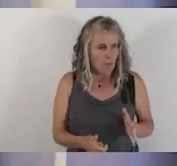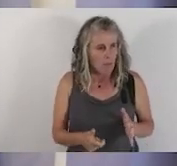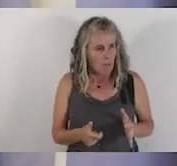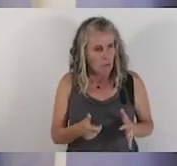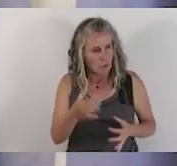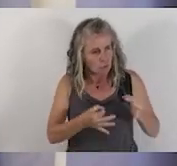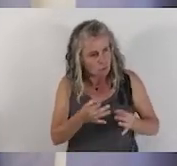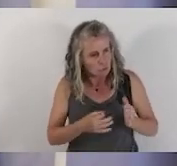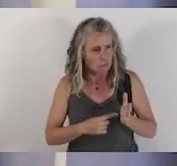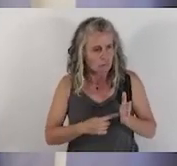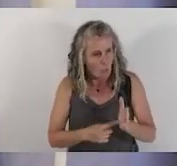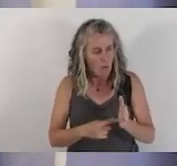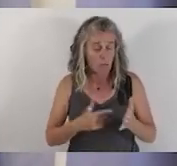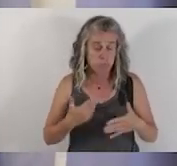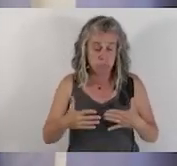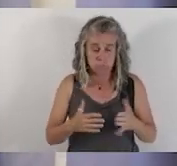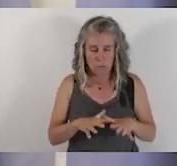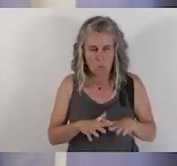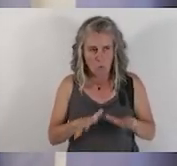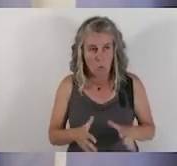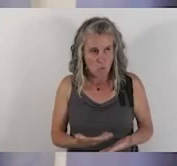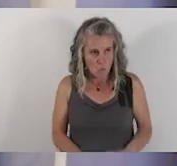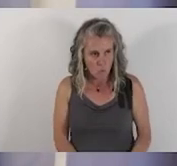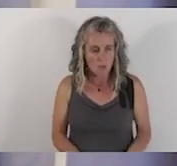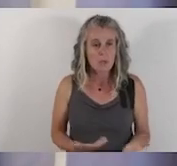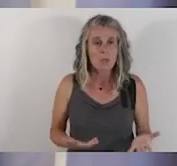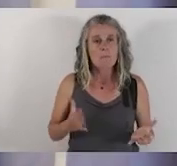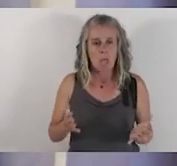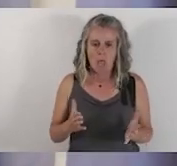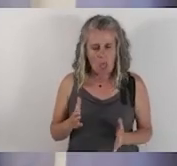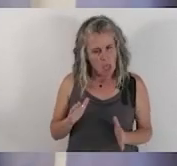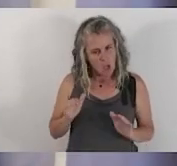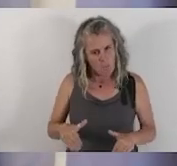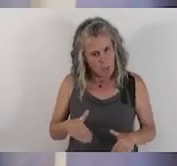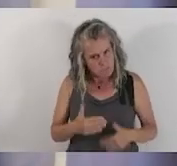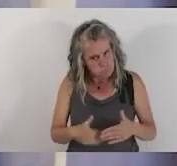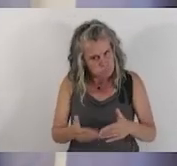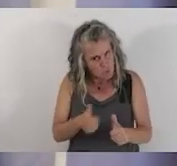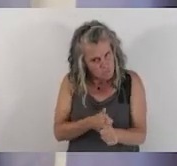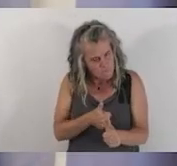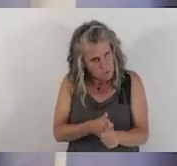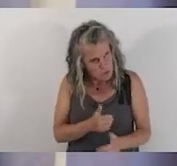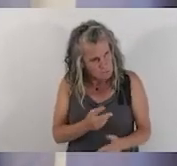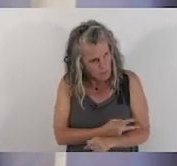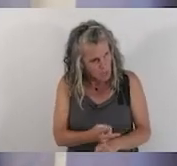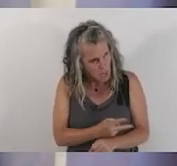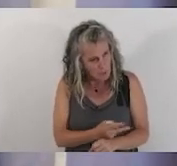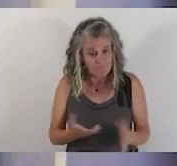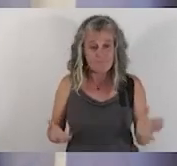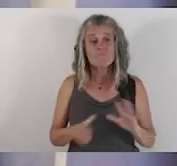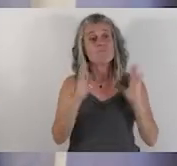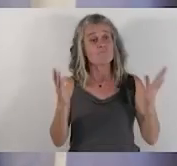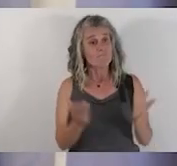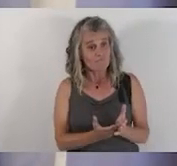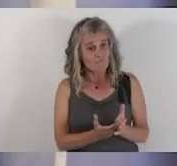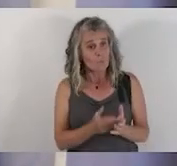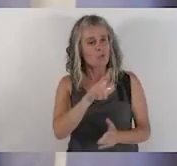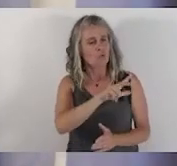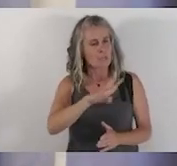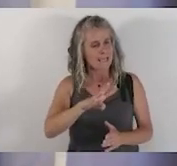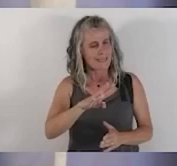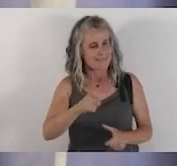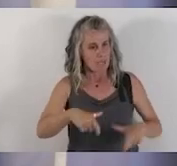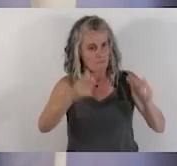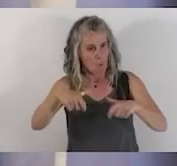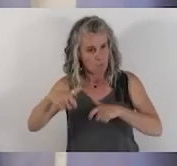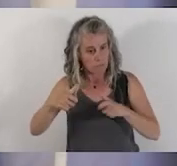tenu. Et donc là, sur les 34 immeubles que nous avons déjà, dont nous avons déjà voté le principe,